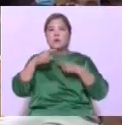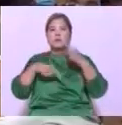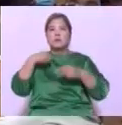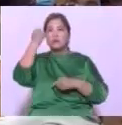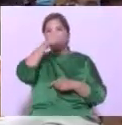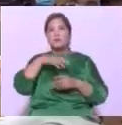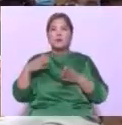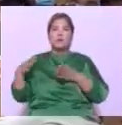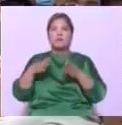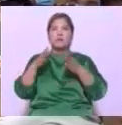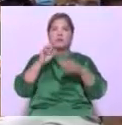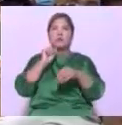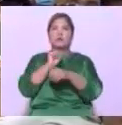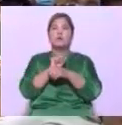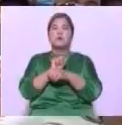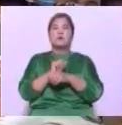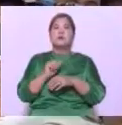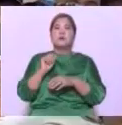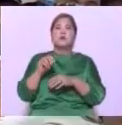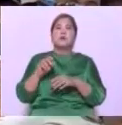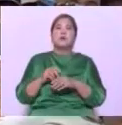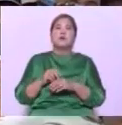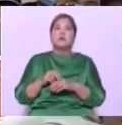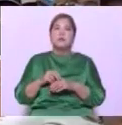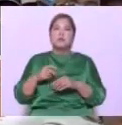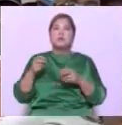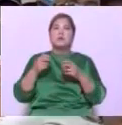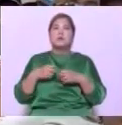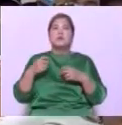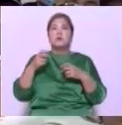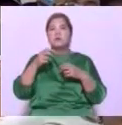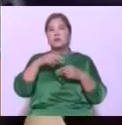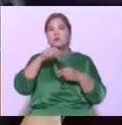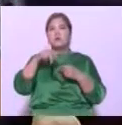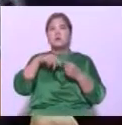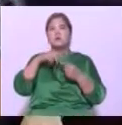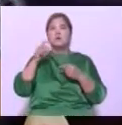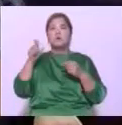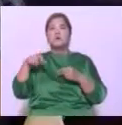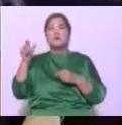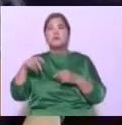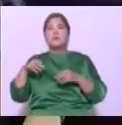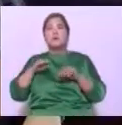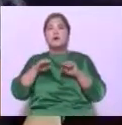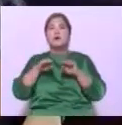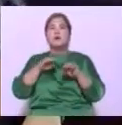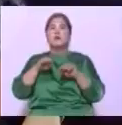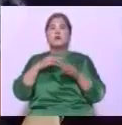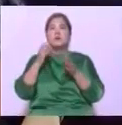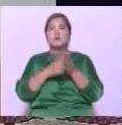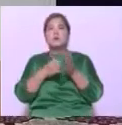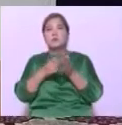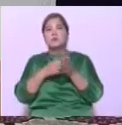дорогах будет установлено 25 сросто чиновники также пообещали решить проблему нехватки маршрутных автобусов и